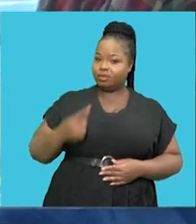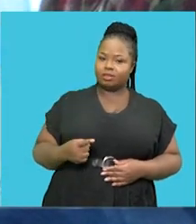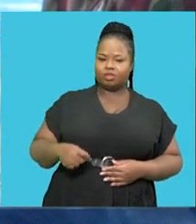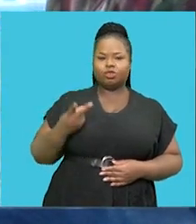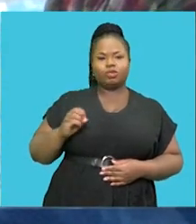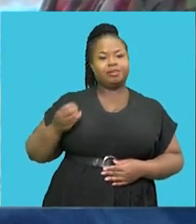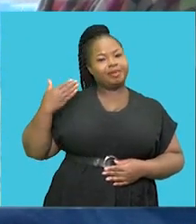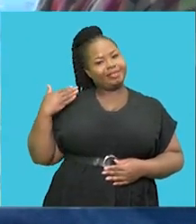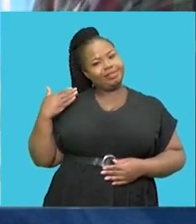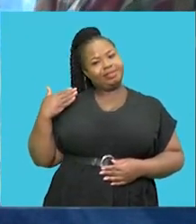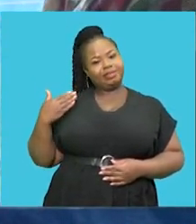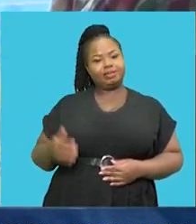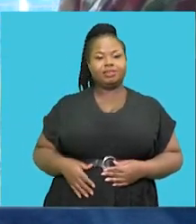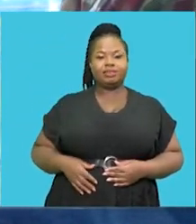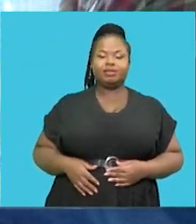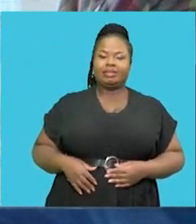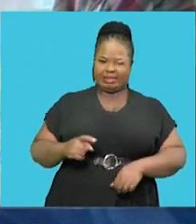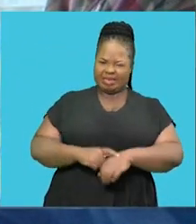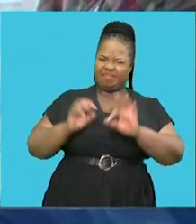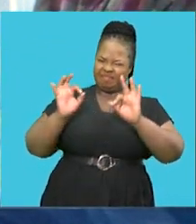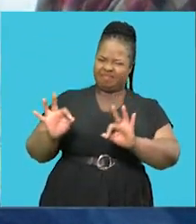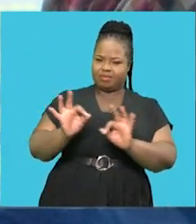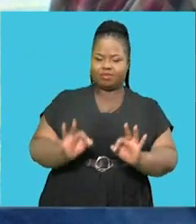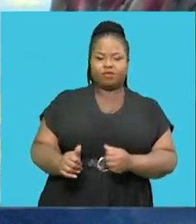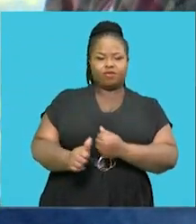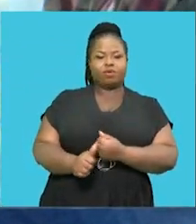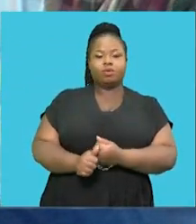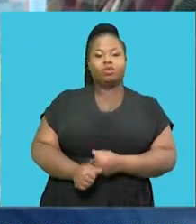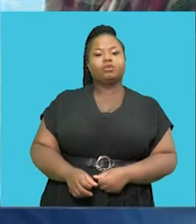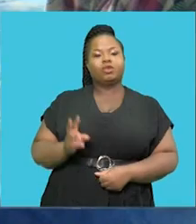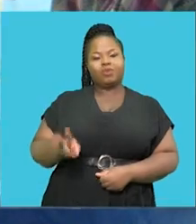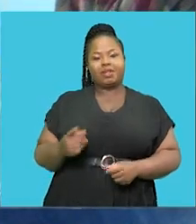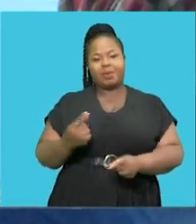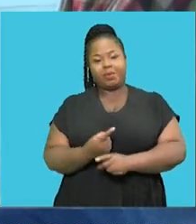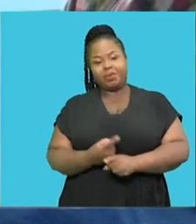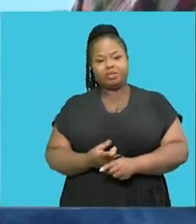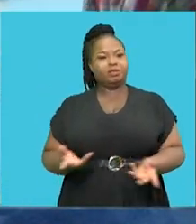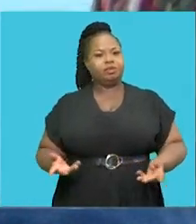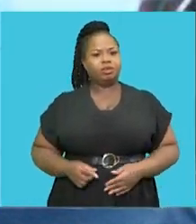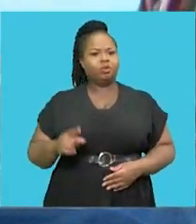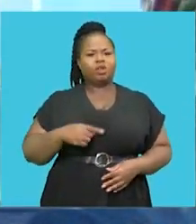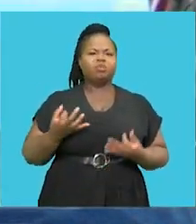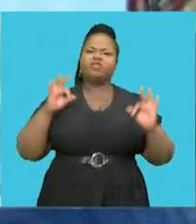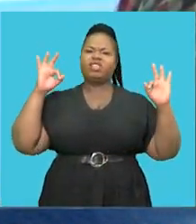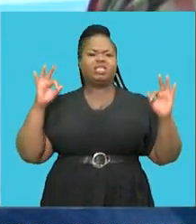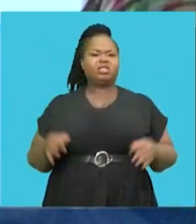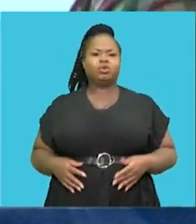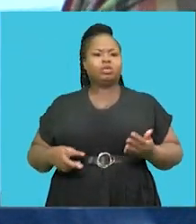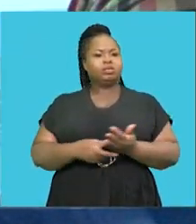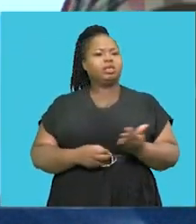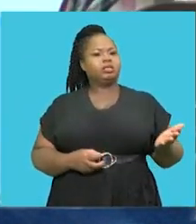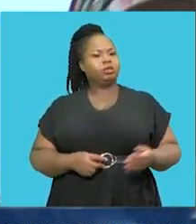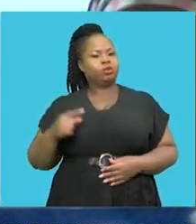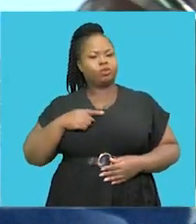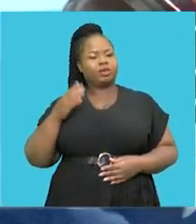20 past ne izosuka ngaleso sikhathi so izoyenza ukuthi sihlezi kade sibi like I'll be free ukuthi ngizothenga itikiti because